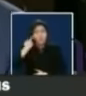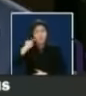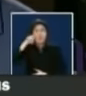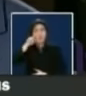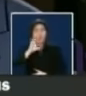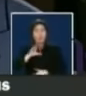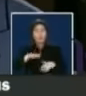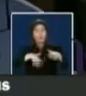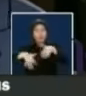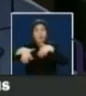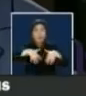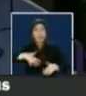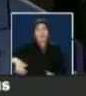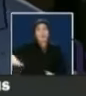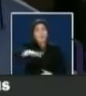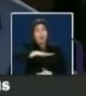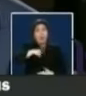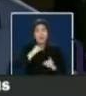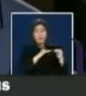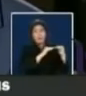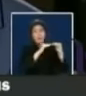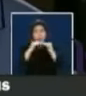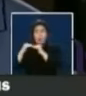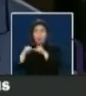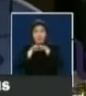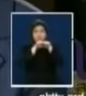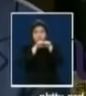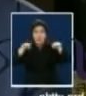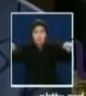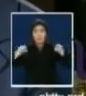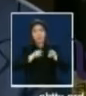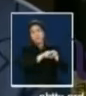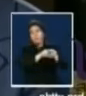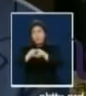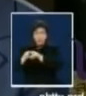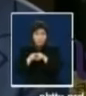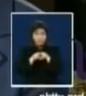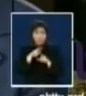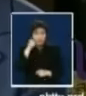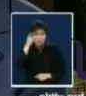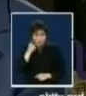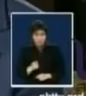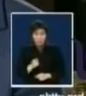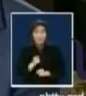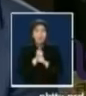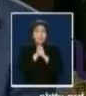มนะคะแล้วก็ให้ความเสมอภาคกับทุกคนและที่สำคัญก็ต้องเป็นไปตามเรียกว่